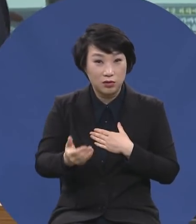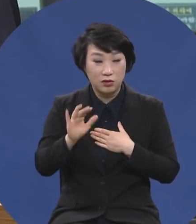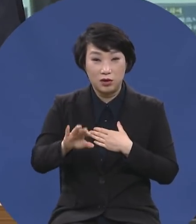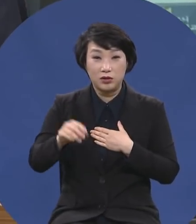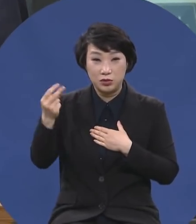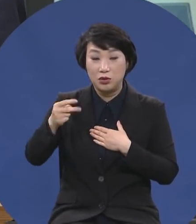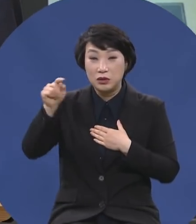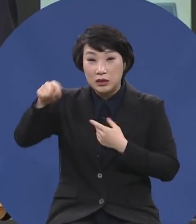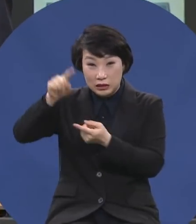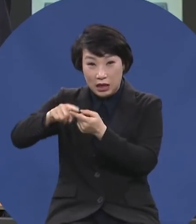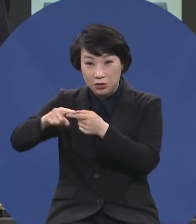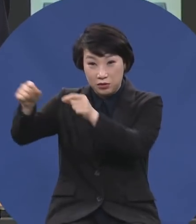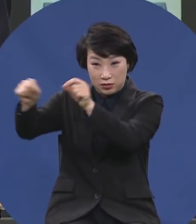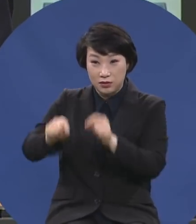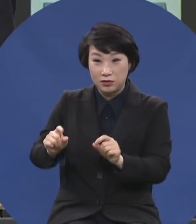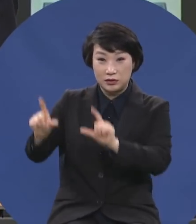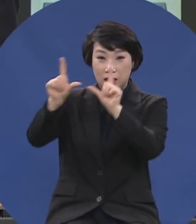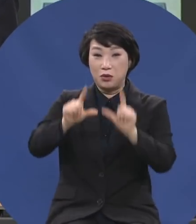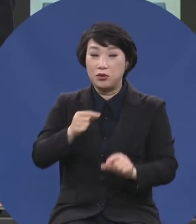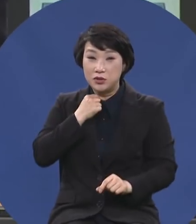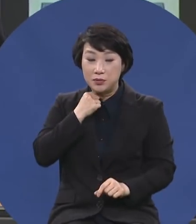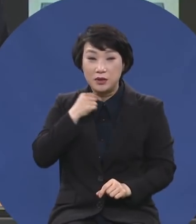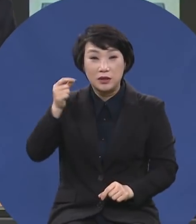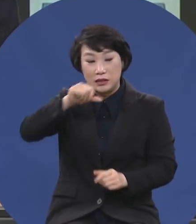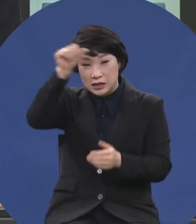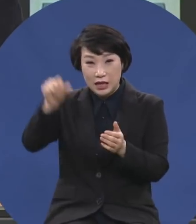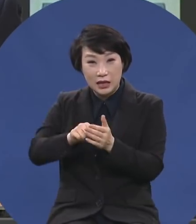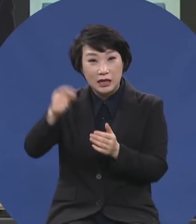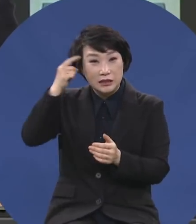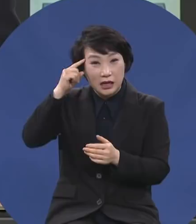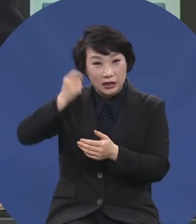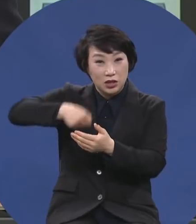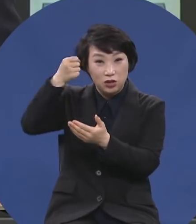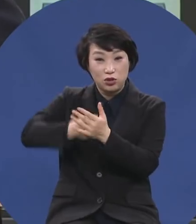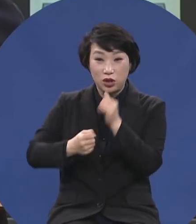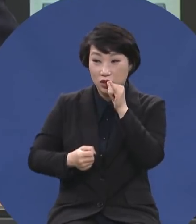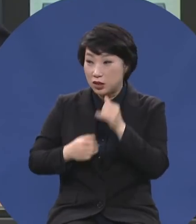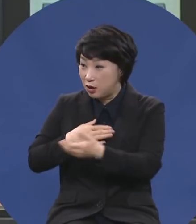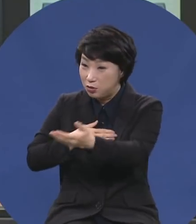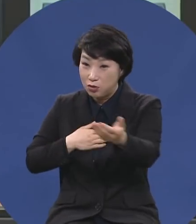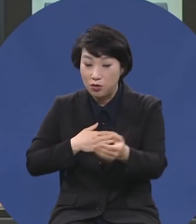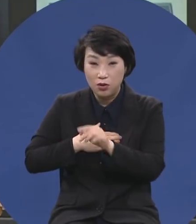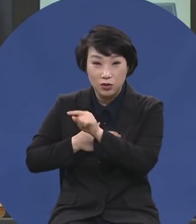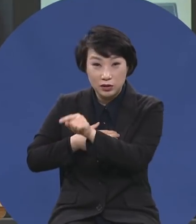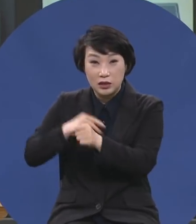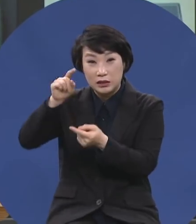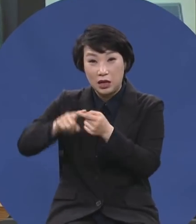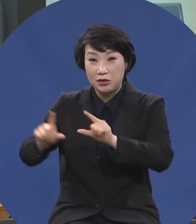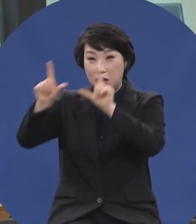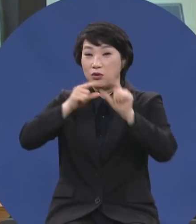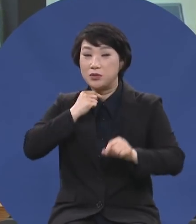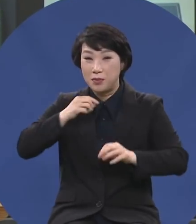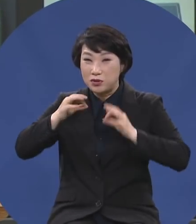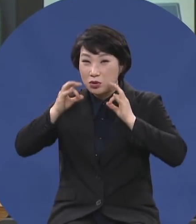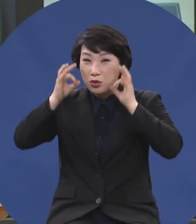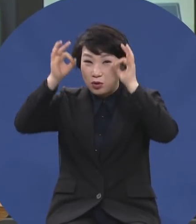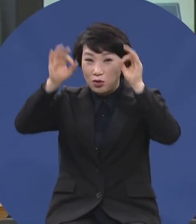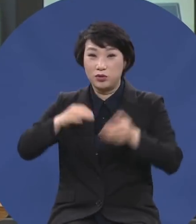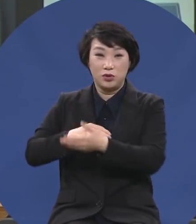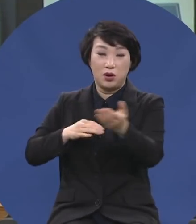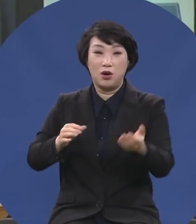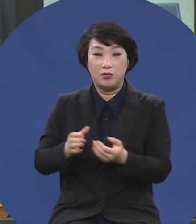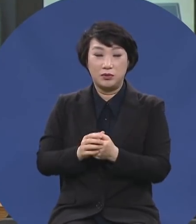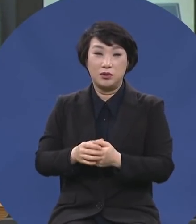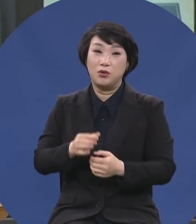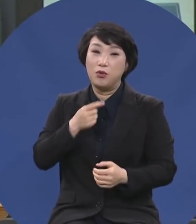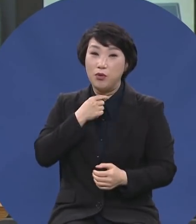그렇게 살아야 된다는 살고 싶은 생의 의지를 가지고 있으며 그렇게 살려고 몸부림치는